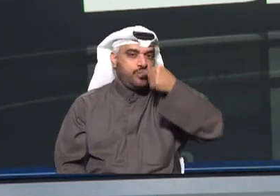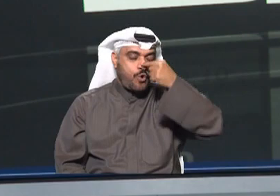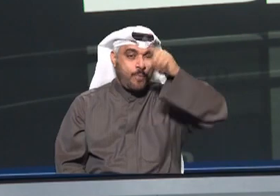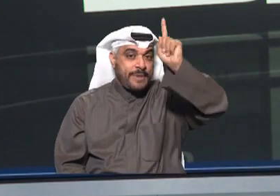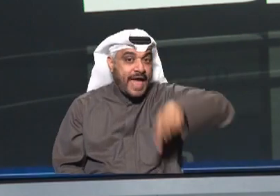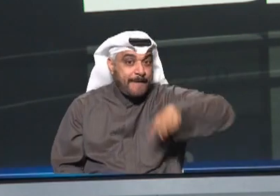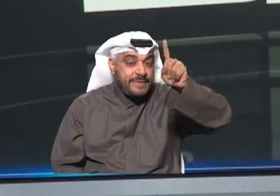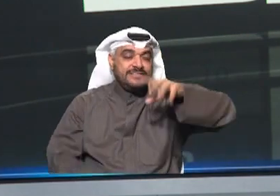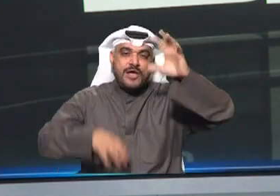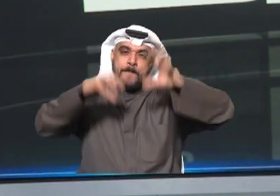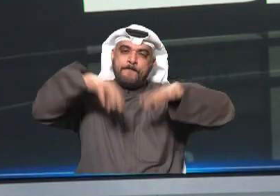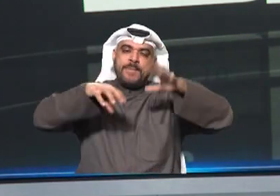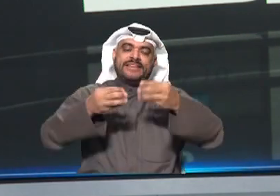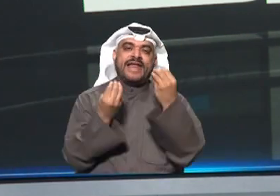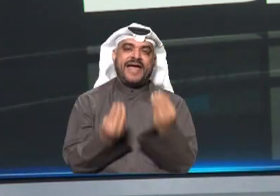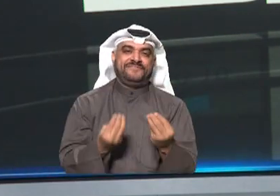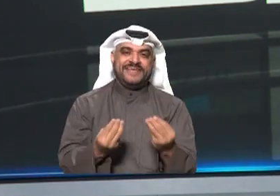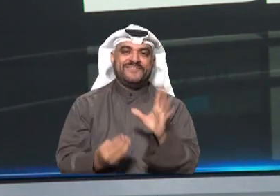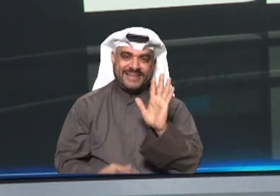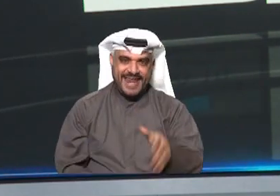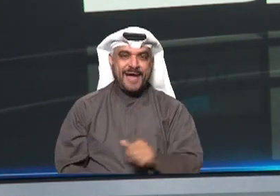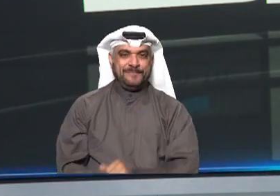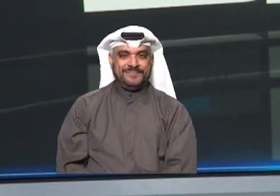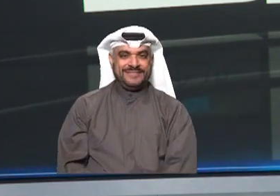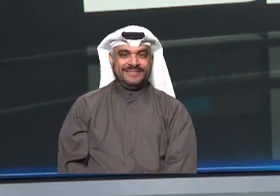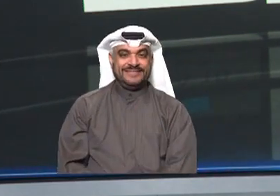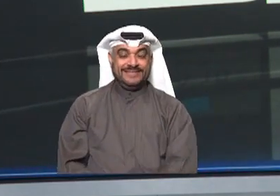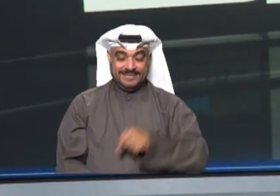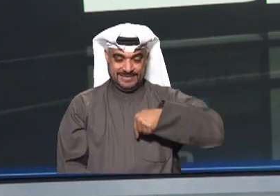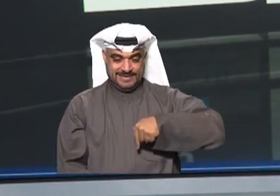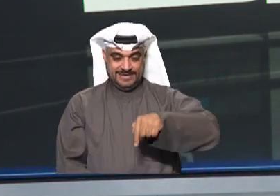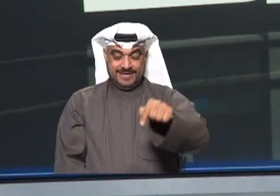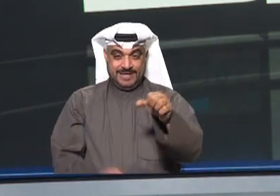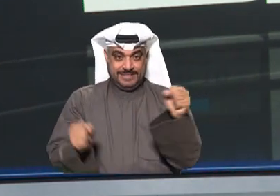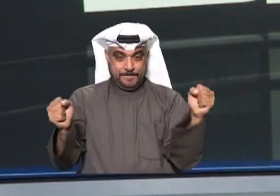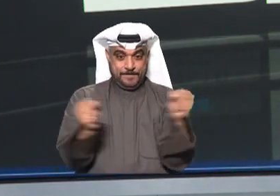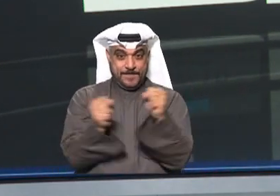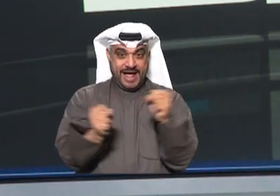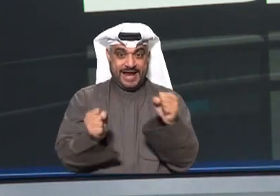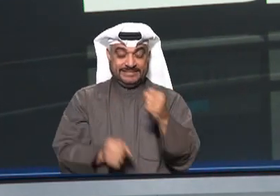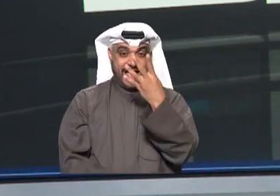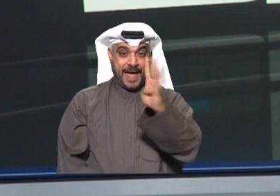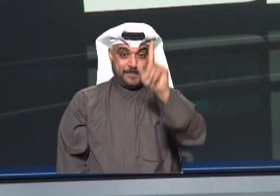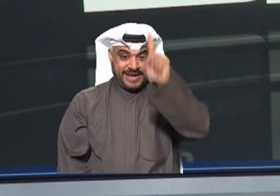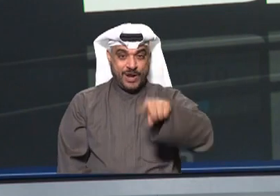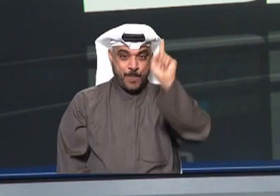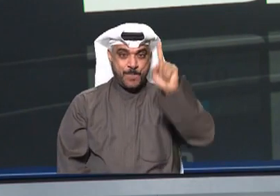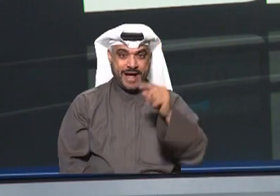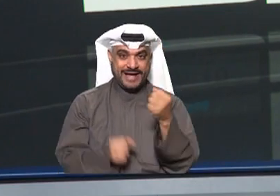10 إلى 30 كيلومتر في الساعة. أعزائي المشاهدين موسم المربعانية مستمر ويانا، والأجواء الباردة أيضا